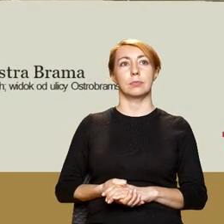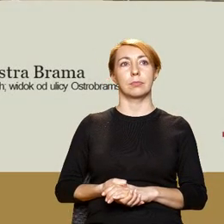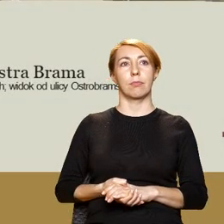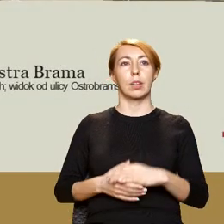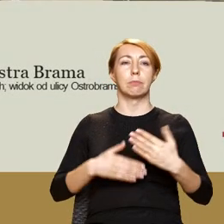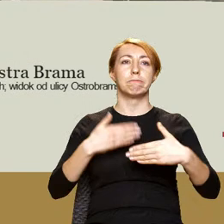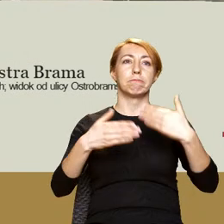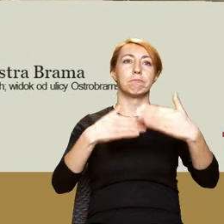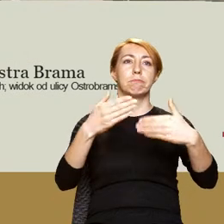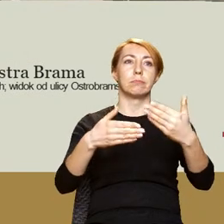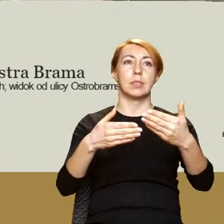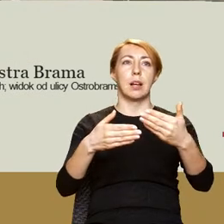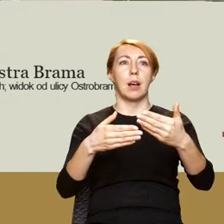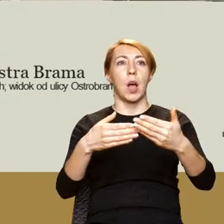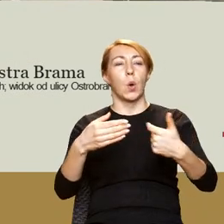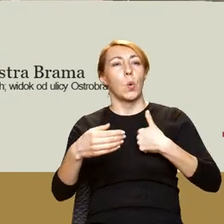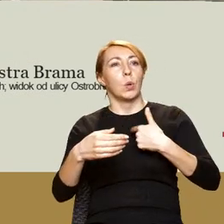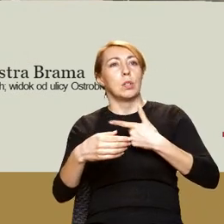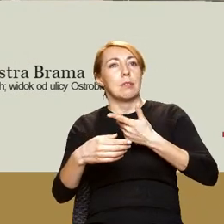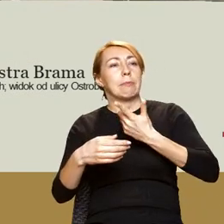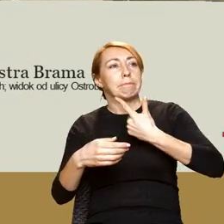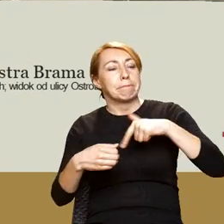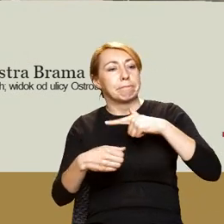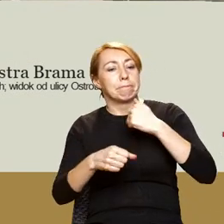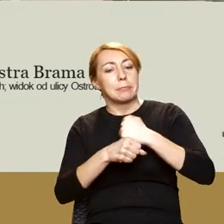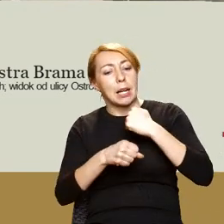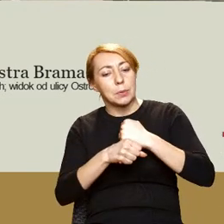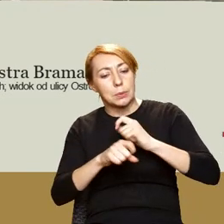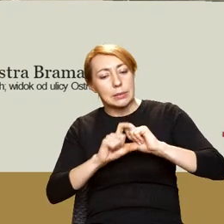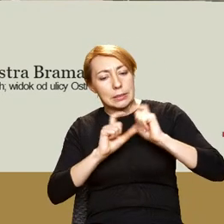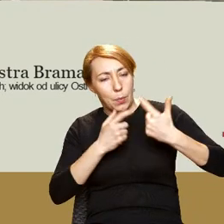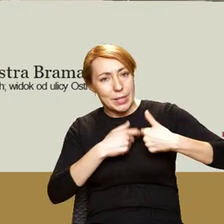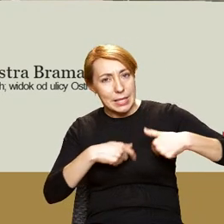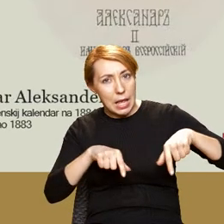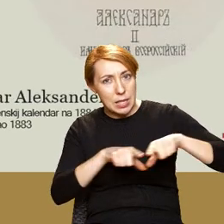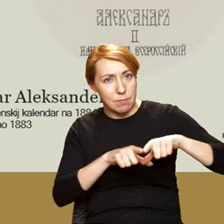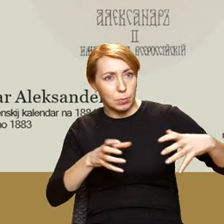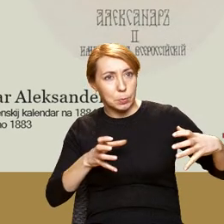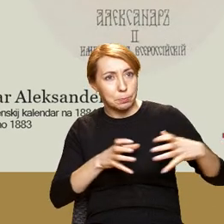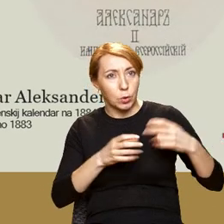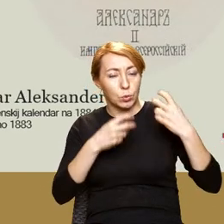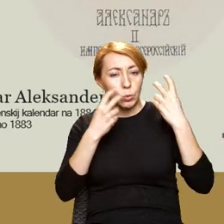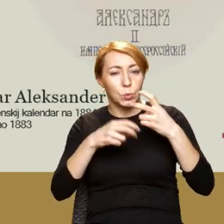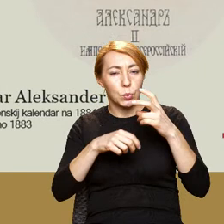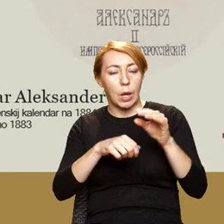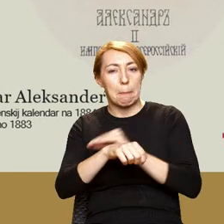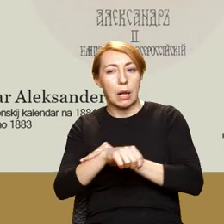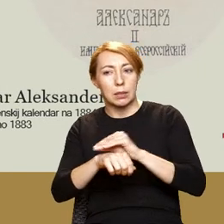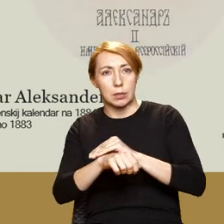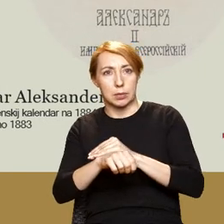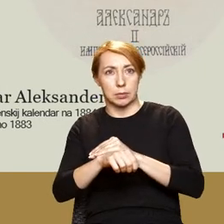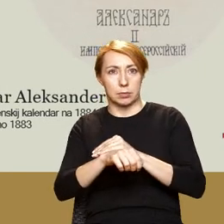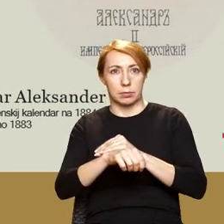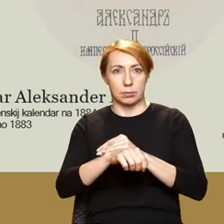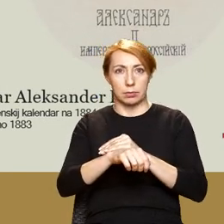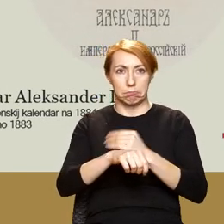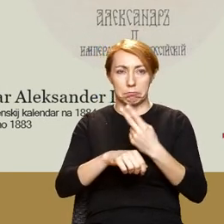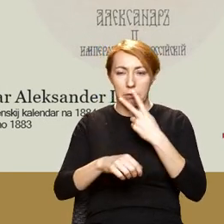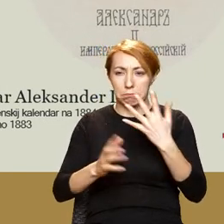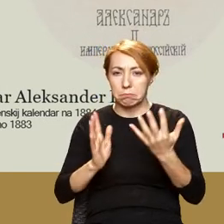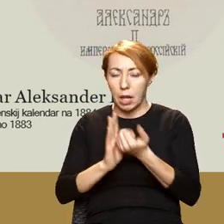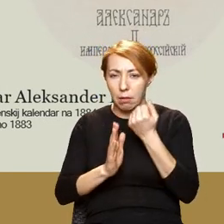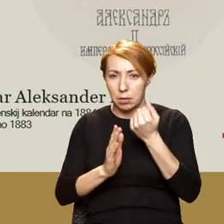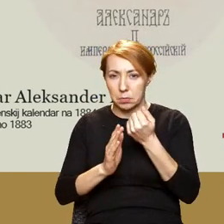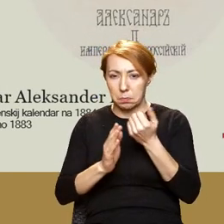już pracowałam nad całym zespołem, szukałam materiałów do tego opracowania, to znalazłam taki mały pugilaresik w